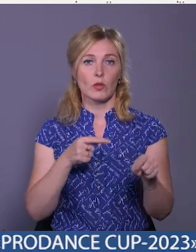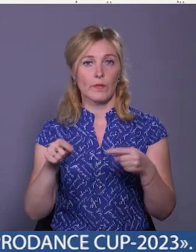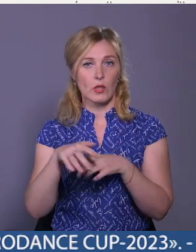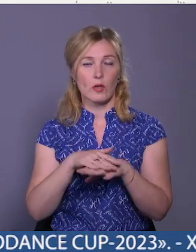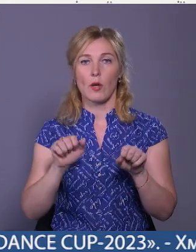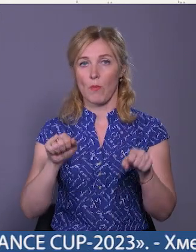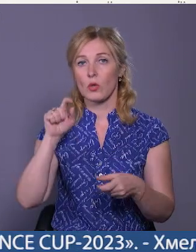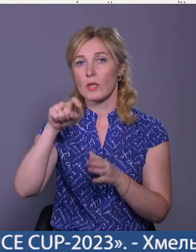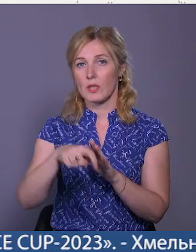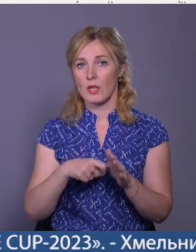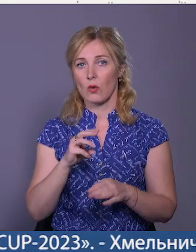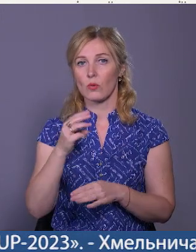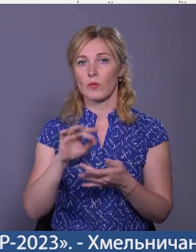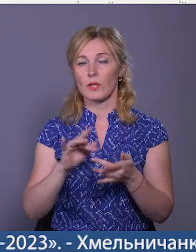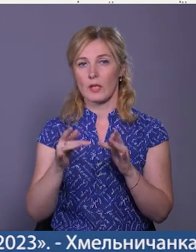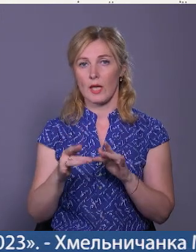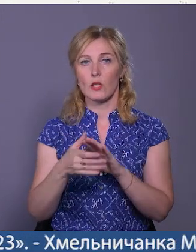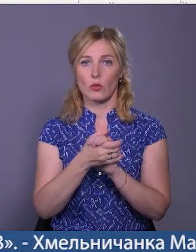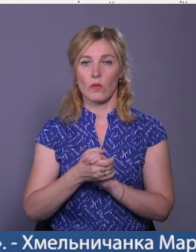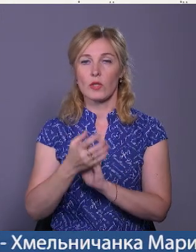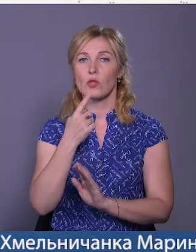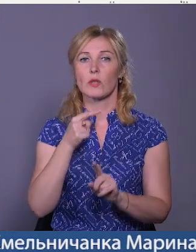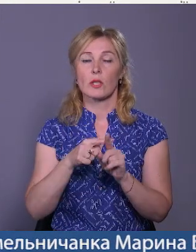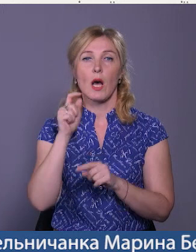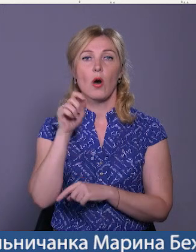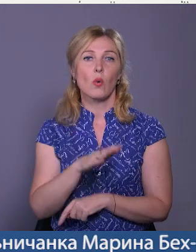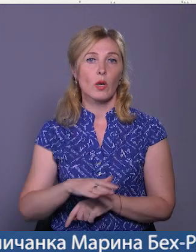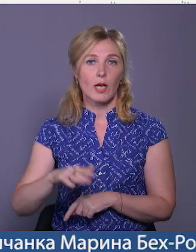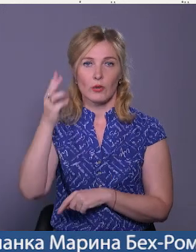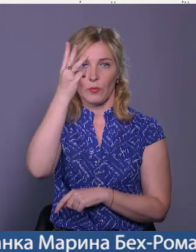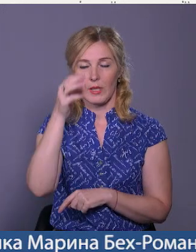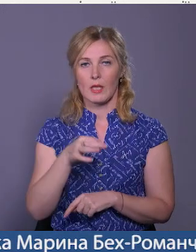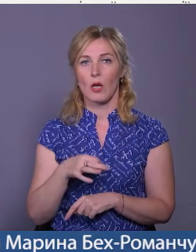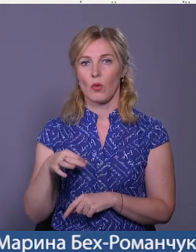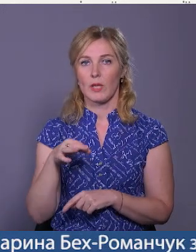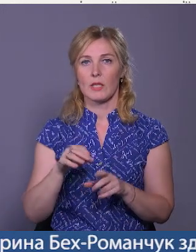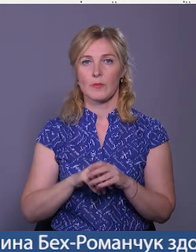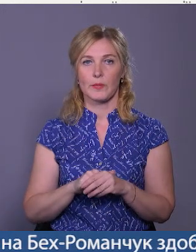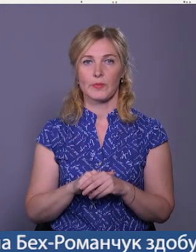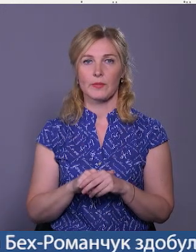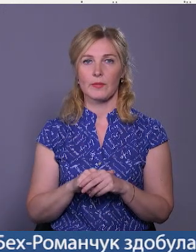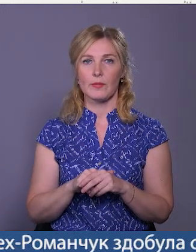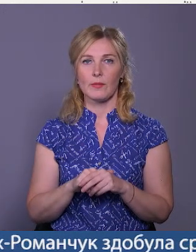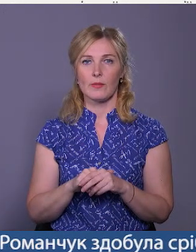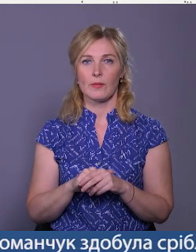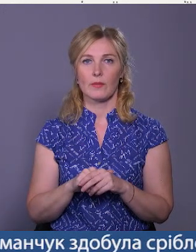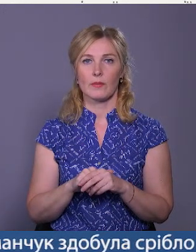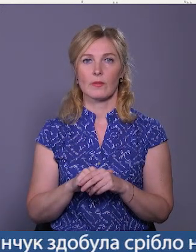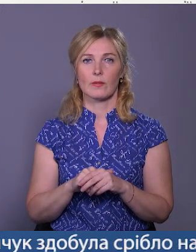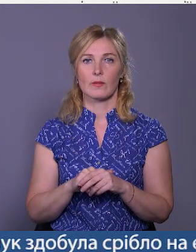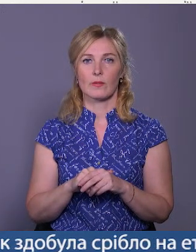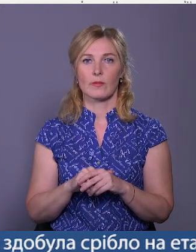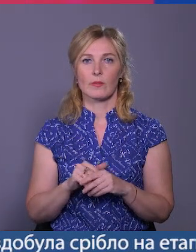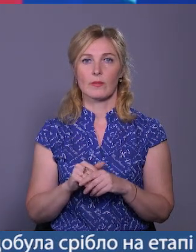громадах можна дізнатись у соцмережах товариства Червоного Хреста України у Хмельницькій області Ірина муляр Юрій старушкін новини